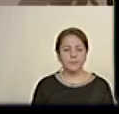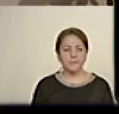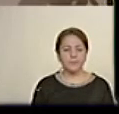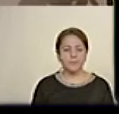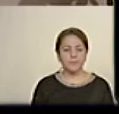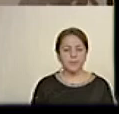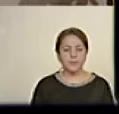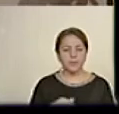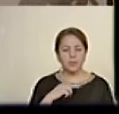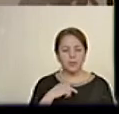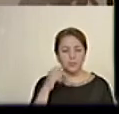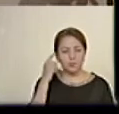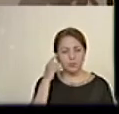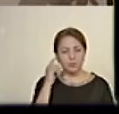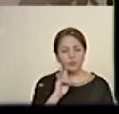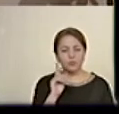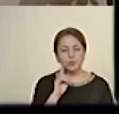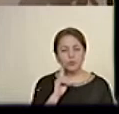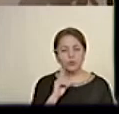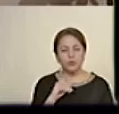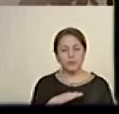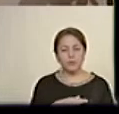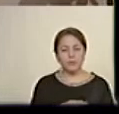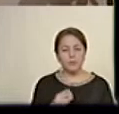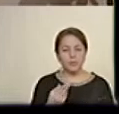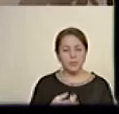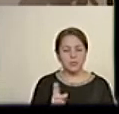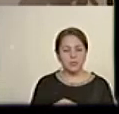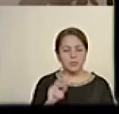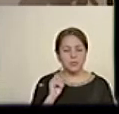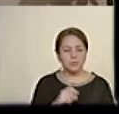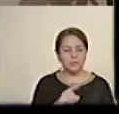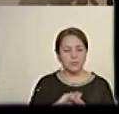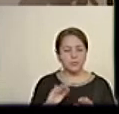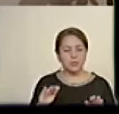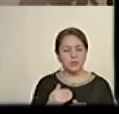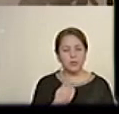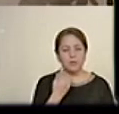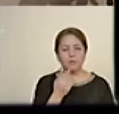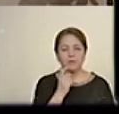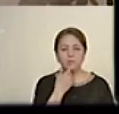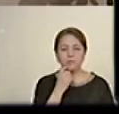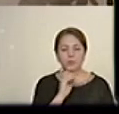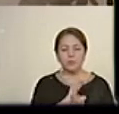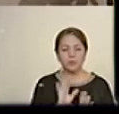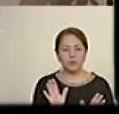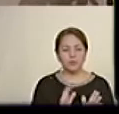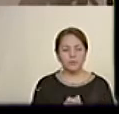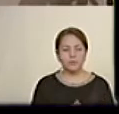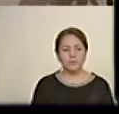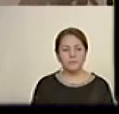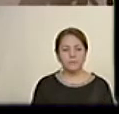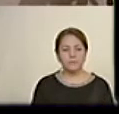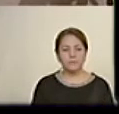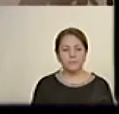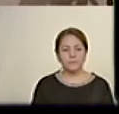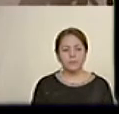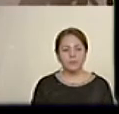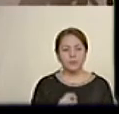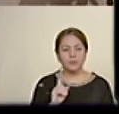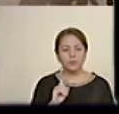Я уверена, что решение лингвистической задачи, ребята, не вызовет у вас никаких сложностей. Ну